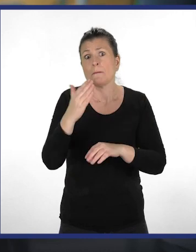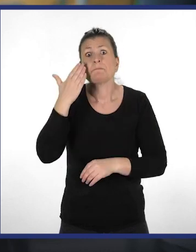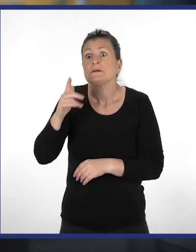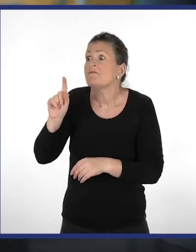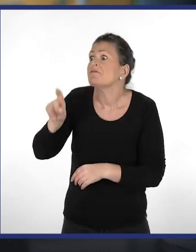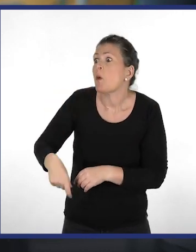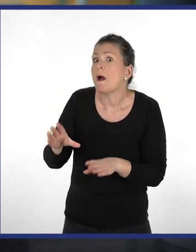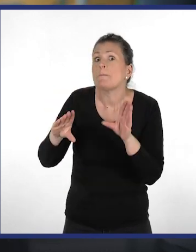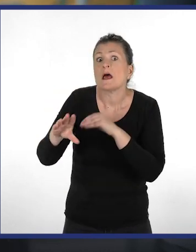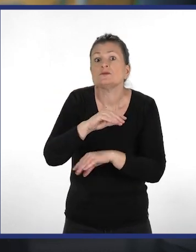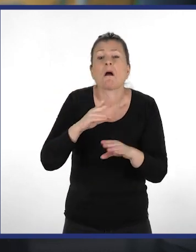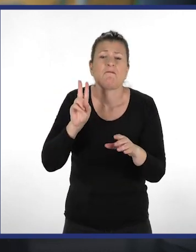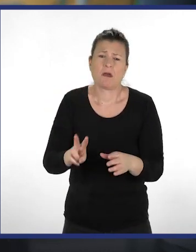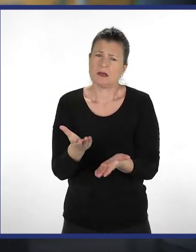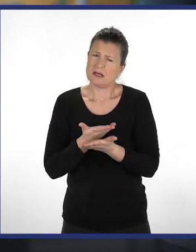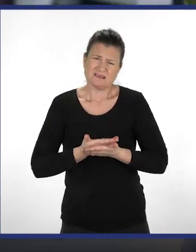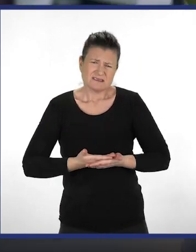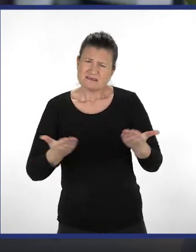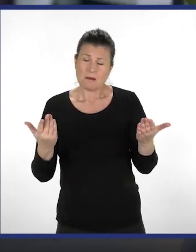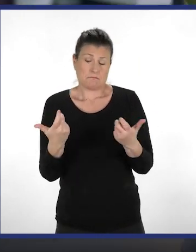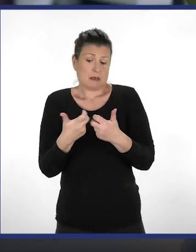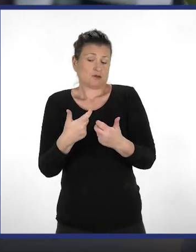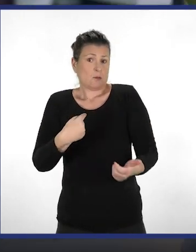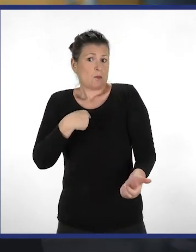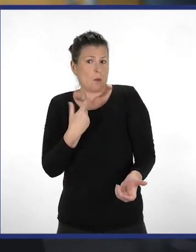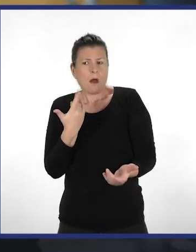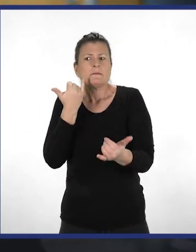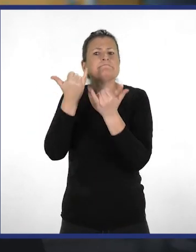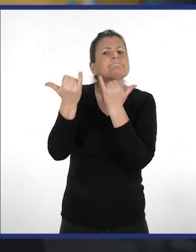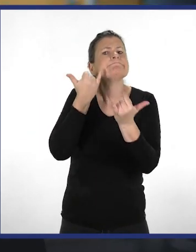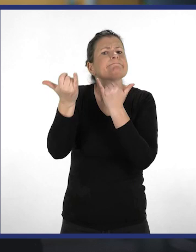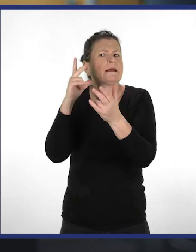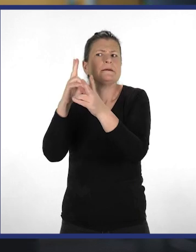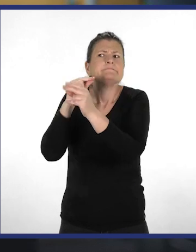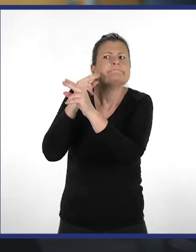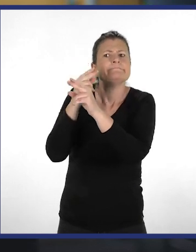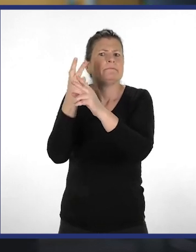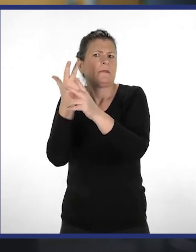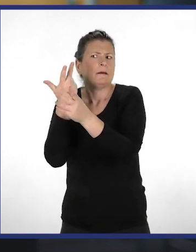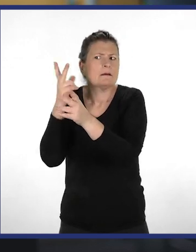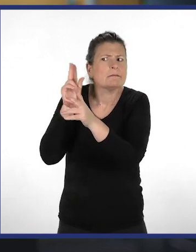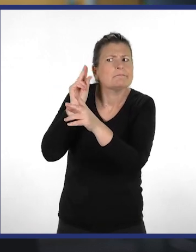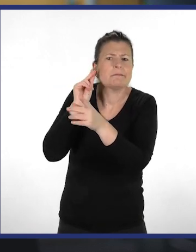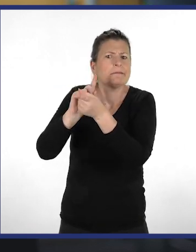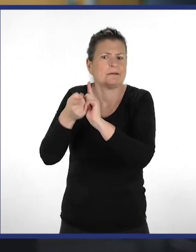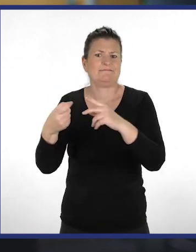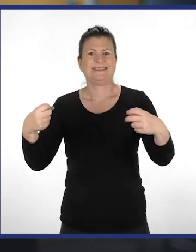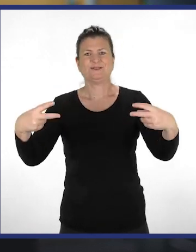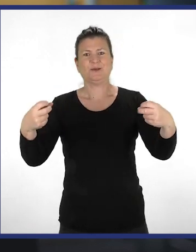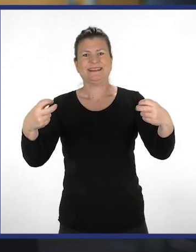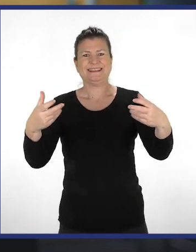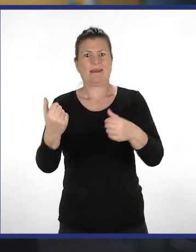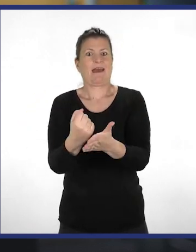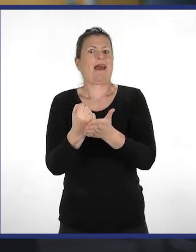d'aménagement de poste ou quand c'est le cas, les aménagements sont plutôt simples. En l'occurrence, pour moi, mon aménagement de poste, c'est un logiciel spécifique qui me permet de suivre